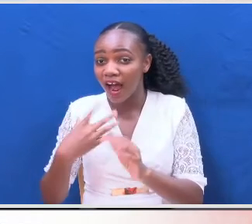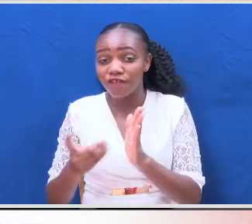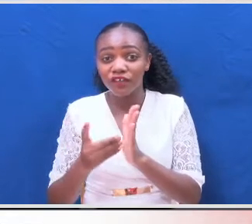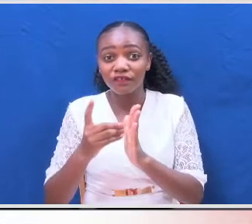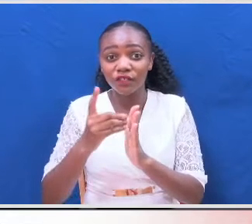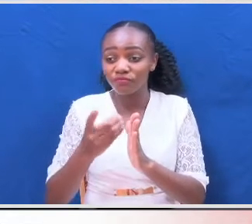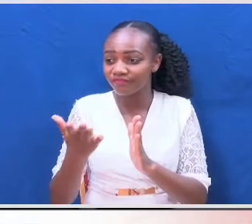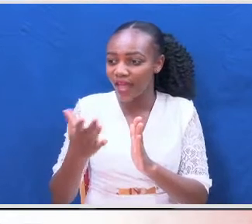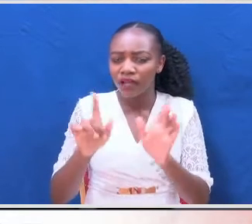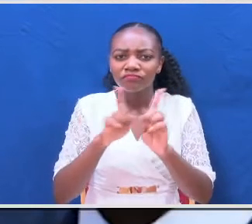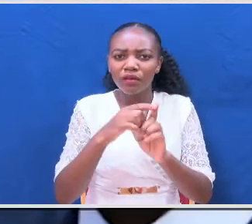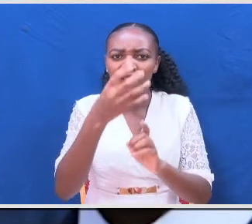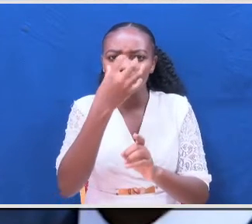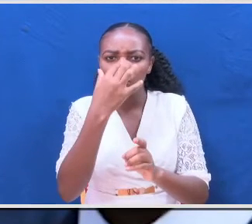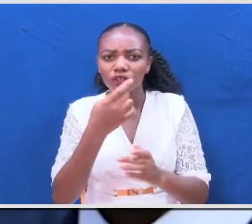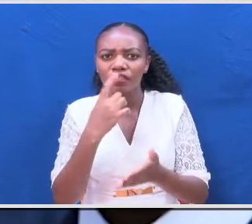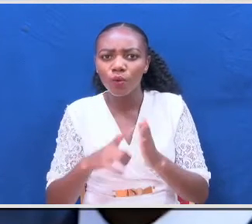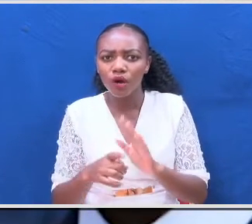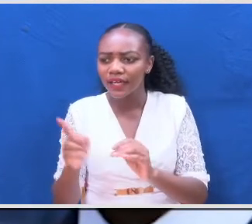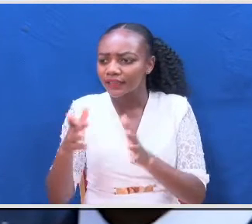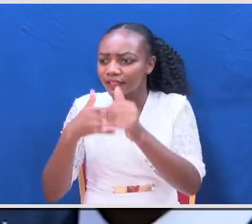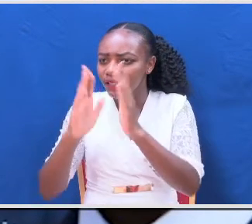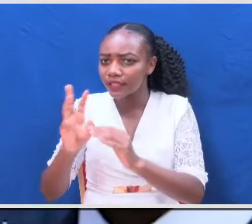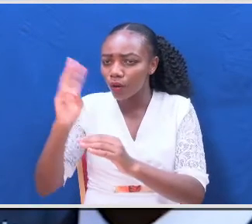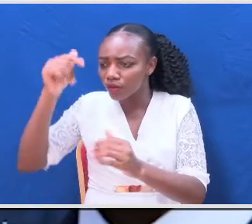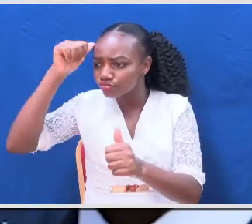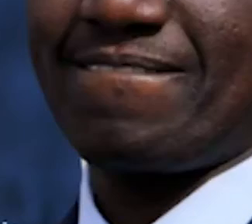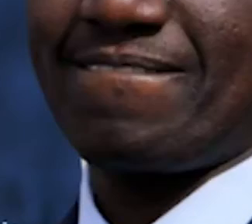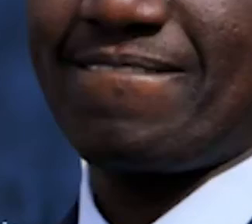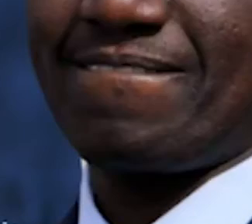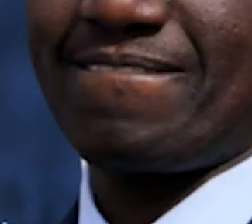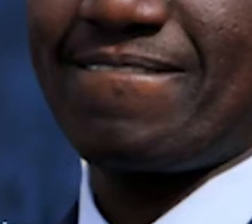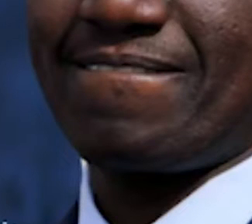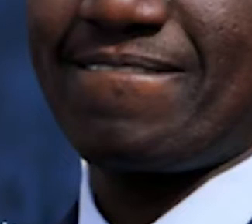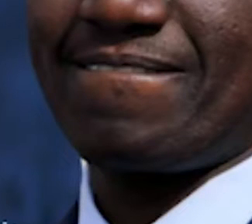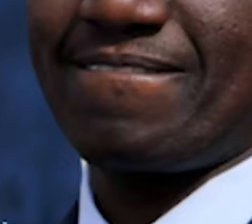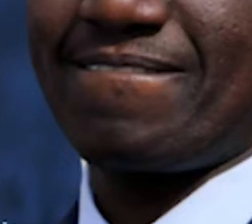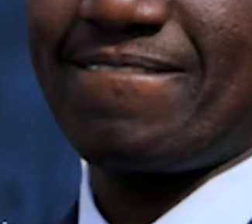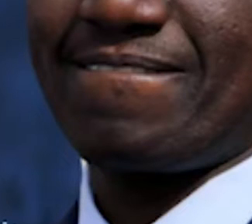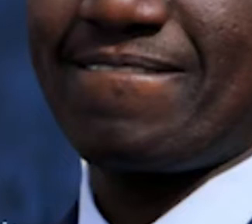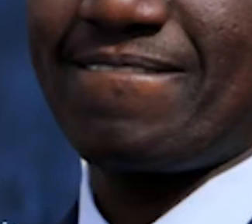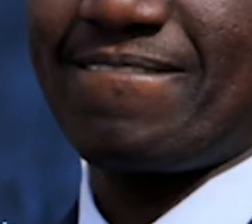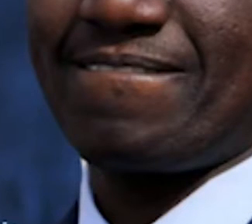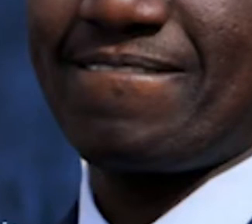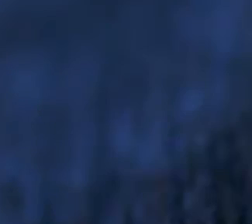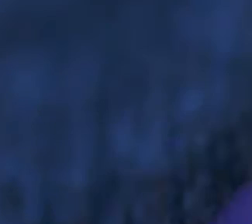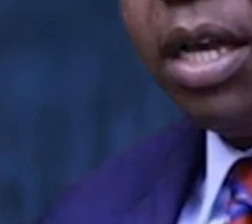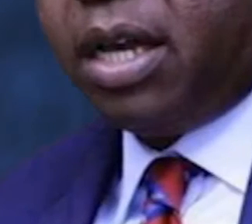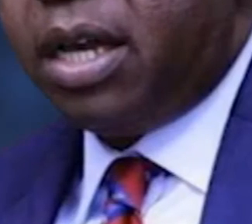Kiambaa. Ruto amesema kuwa Koinange atakumbukwa na wengi kwa uongozi mwema wa kuwatumikia wananchi.